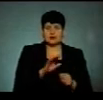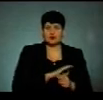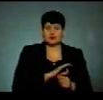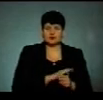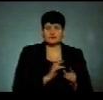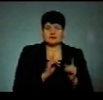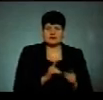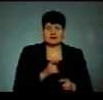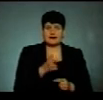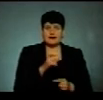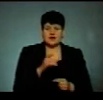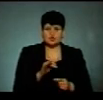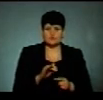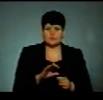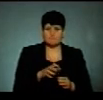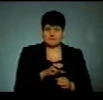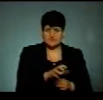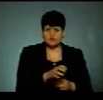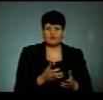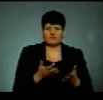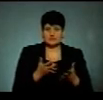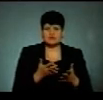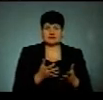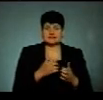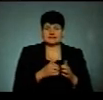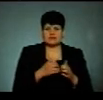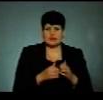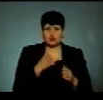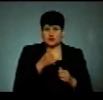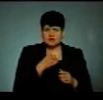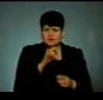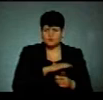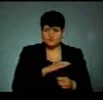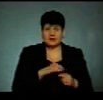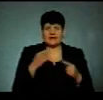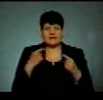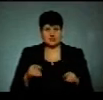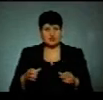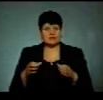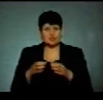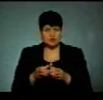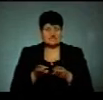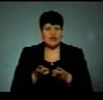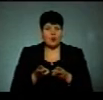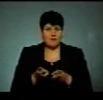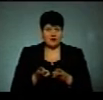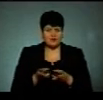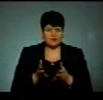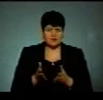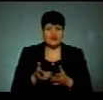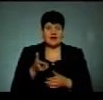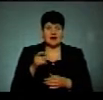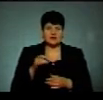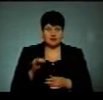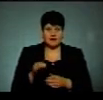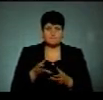тільки газовою плиткою. Визначено середньорічне споживання. Інша категорія, скажімо, опалювальний котел і газова